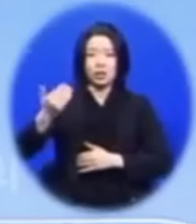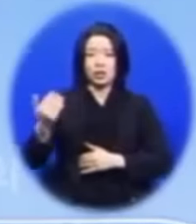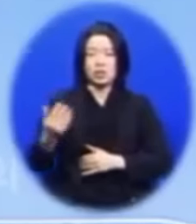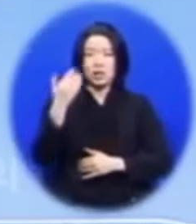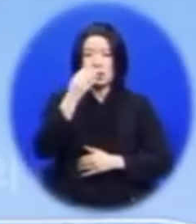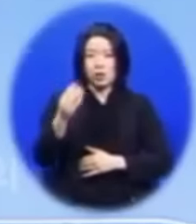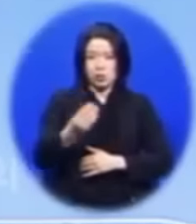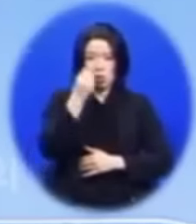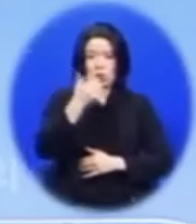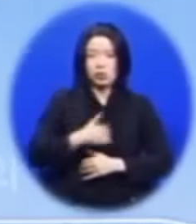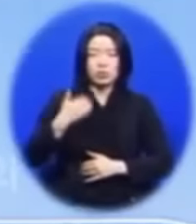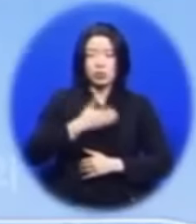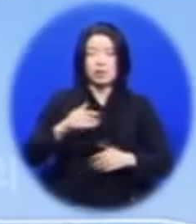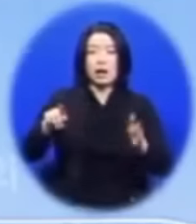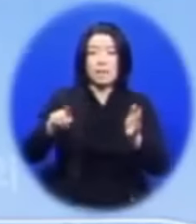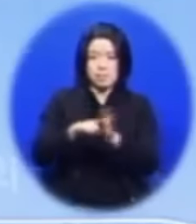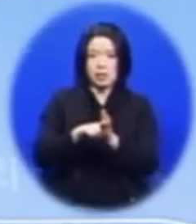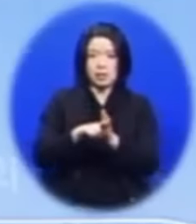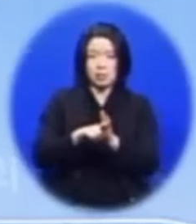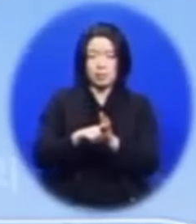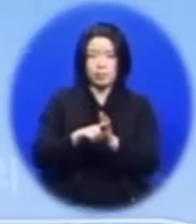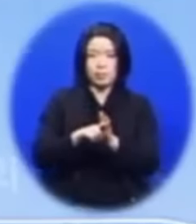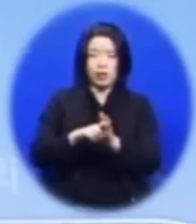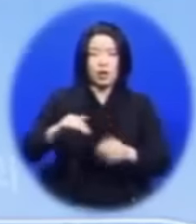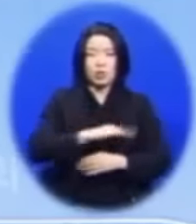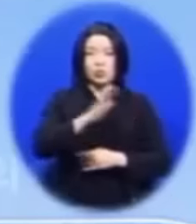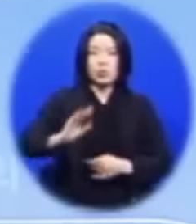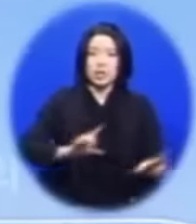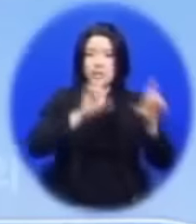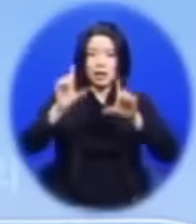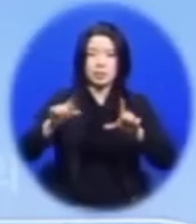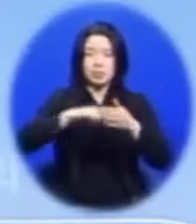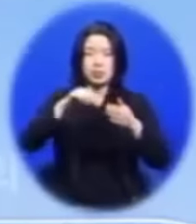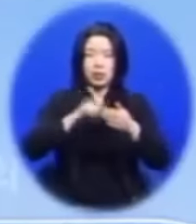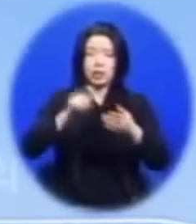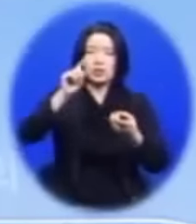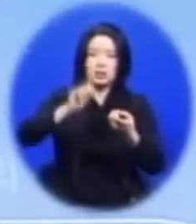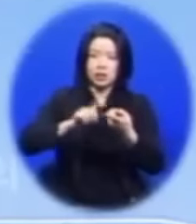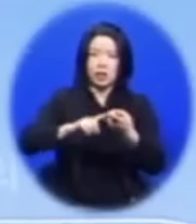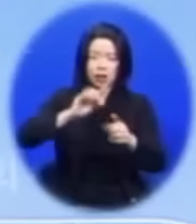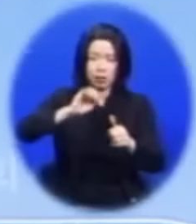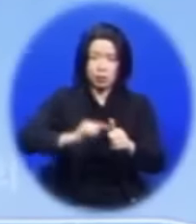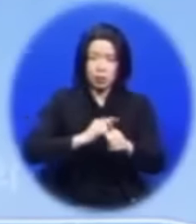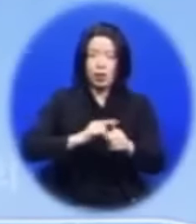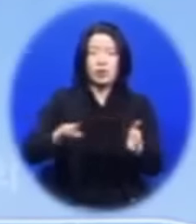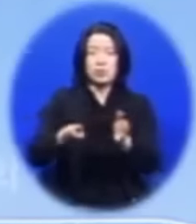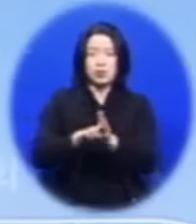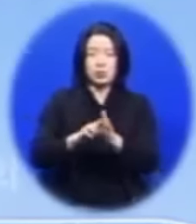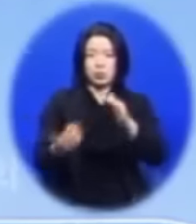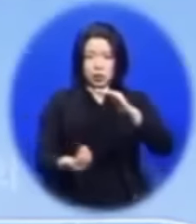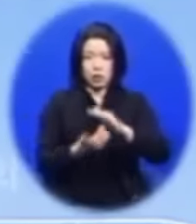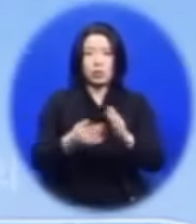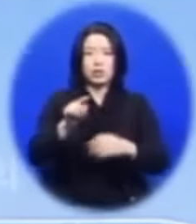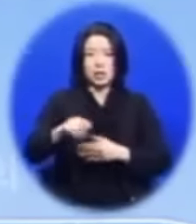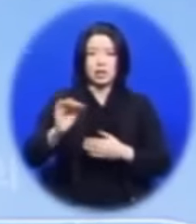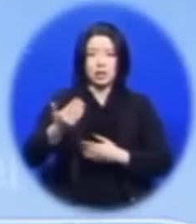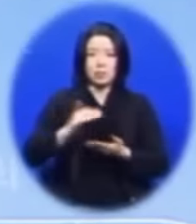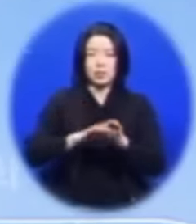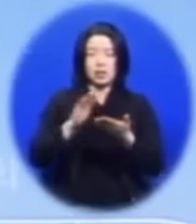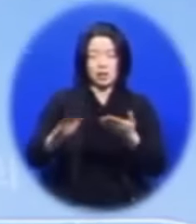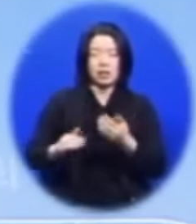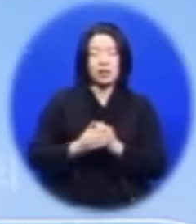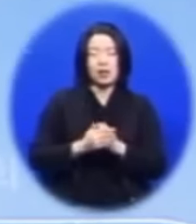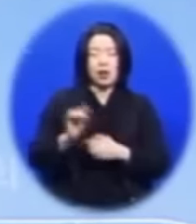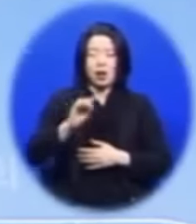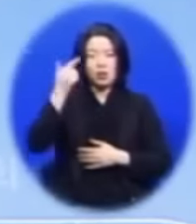성육신의 믿음이 우리의 삶 속에 그대로 믿음으로 이루어지는 거예요